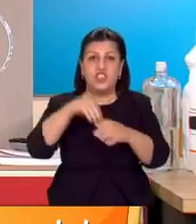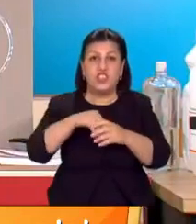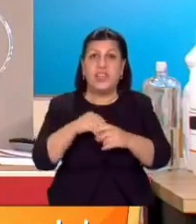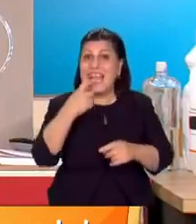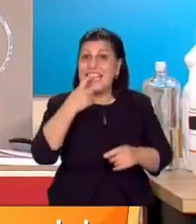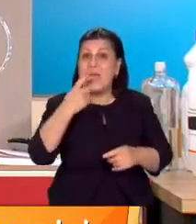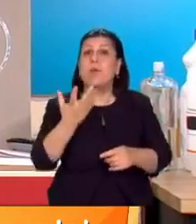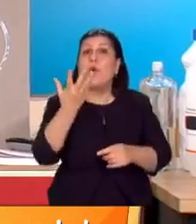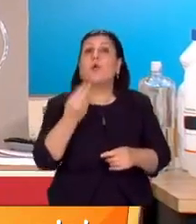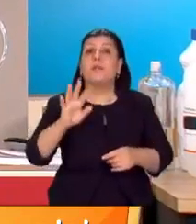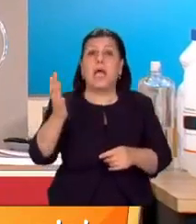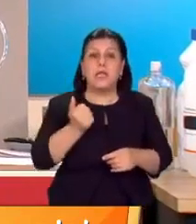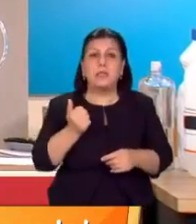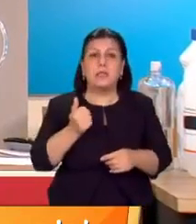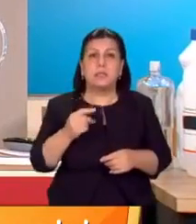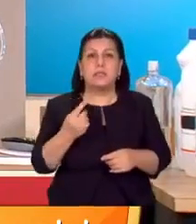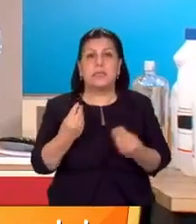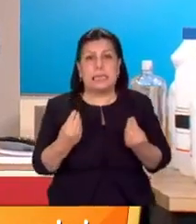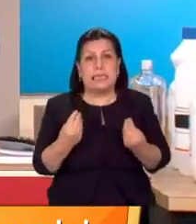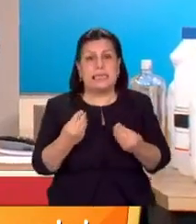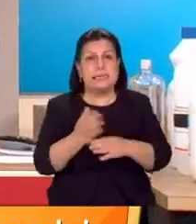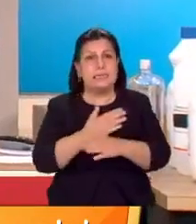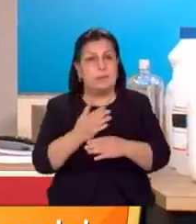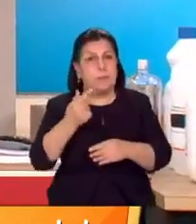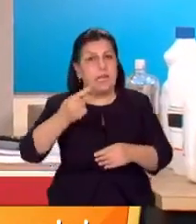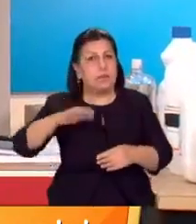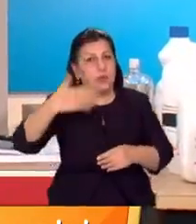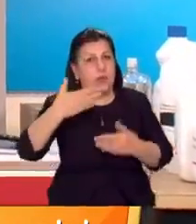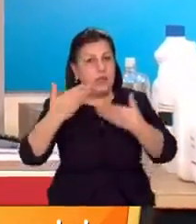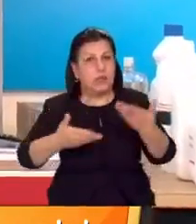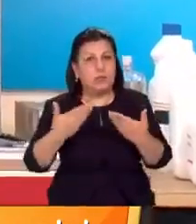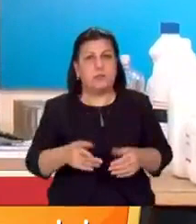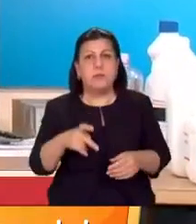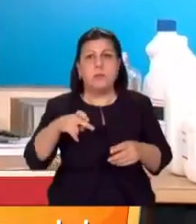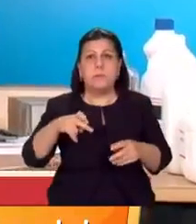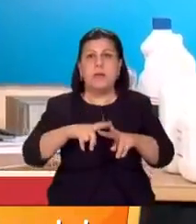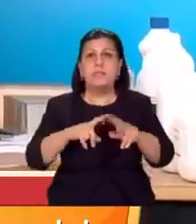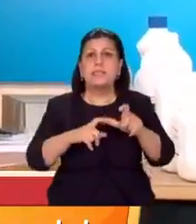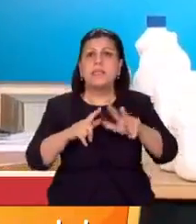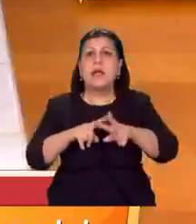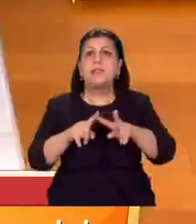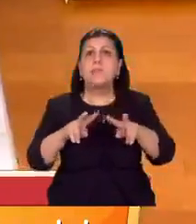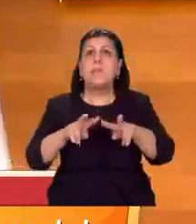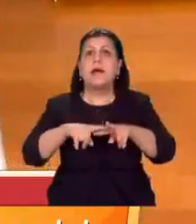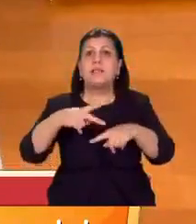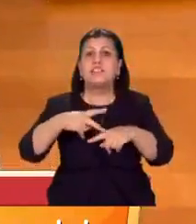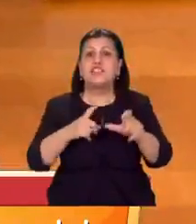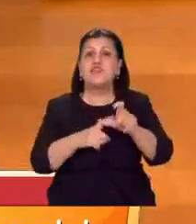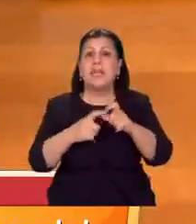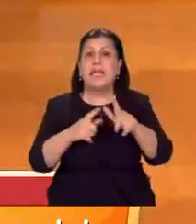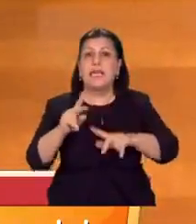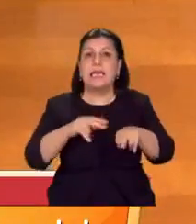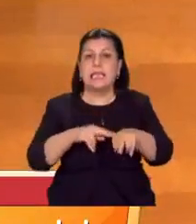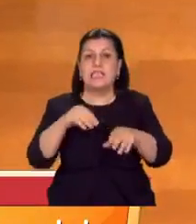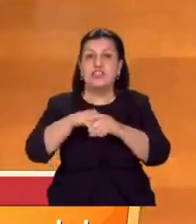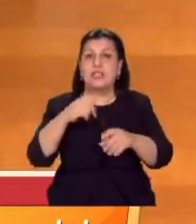içinde demir olmayanı alırsanız o zaman iyi sebebinde birazdan anlatacağım paslanmasını her zaman Demir atomu içermesine